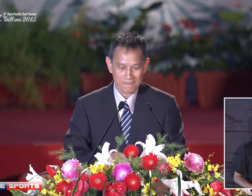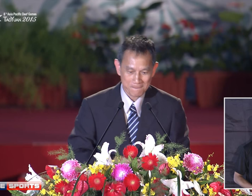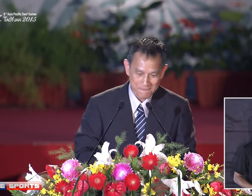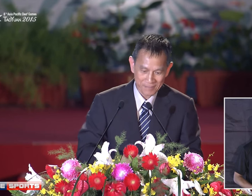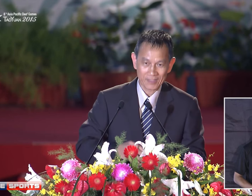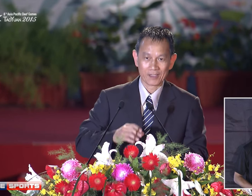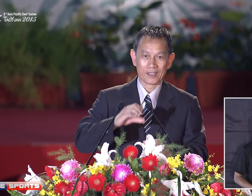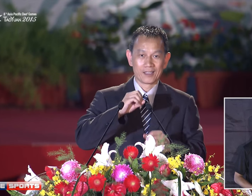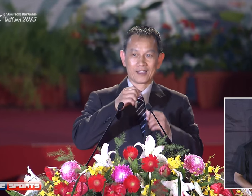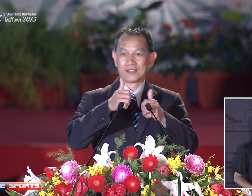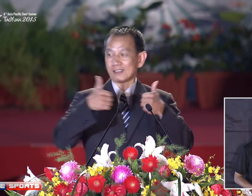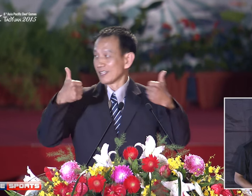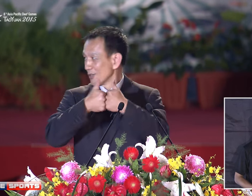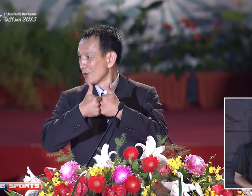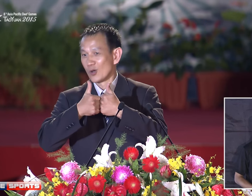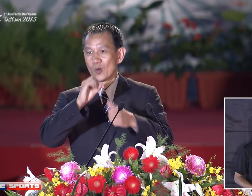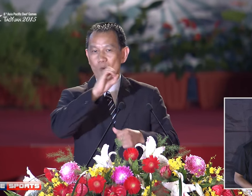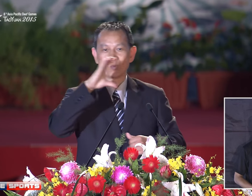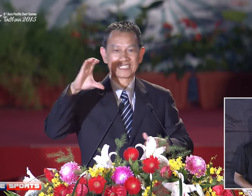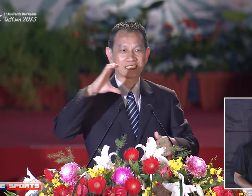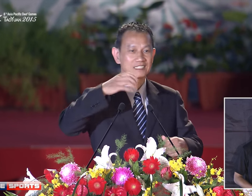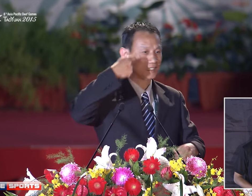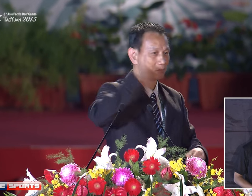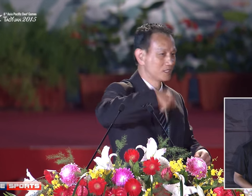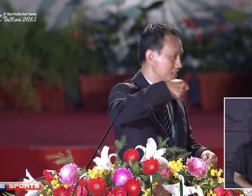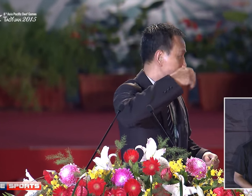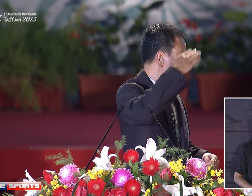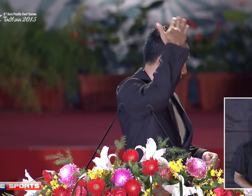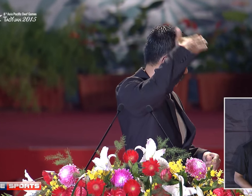我们教育部吴部长，